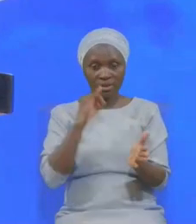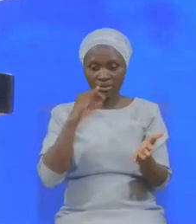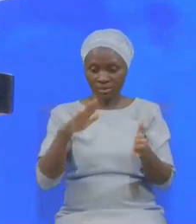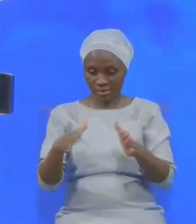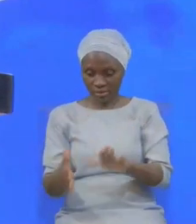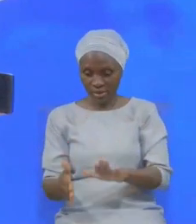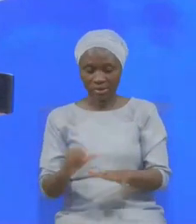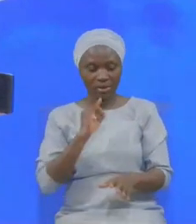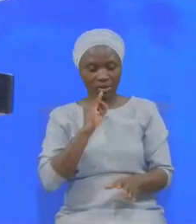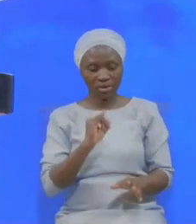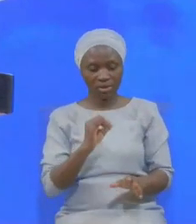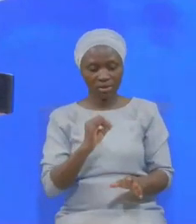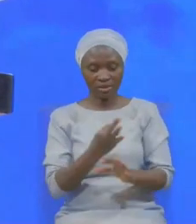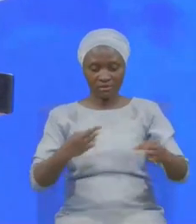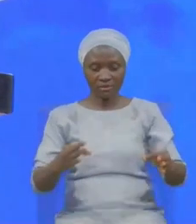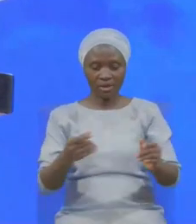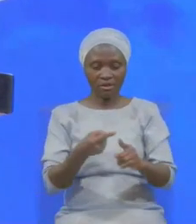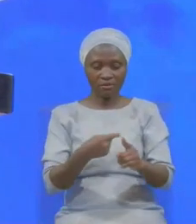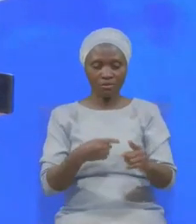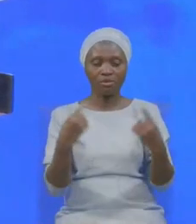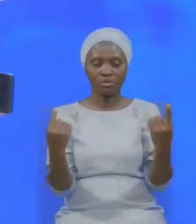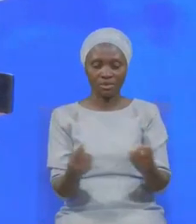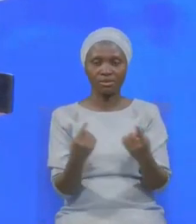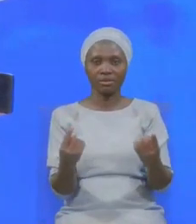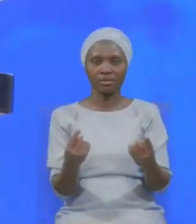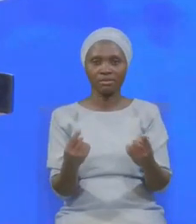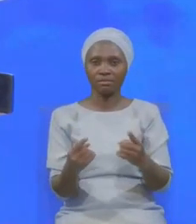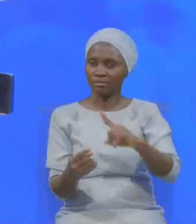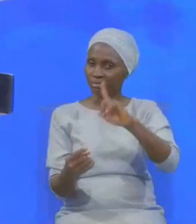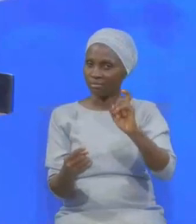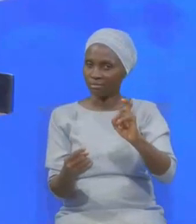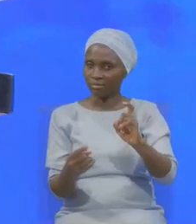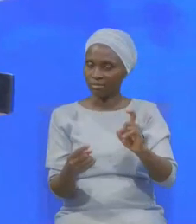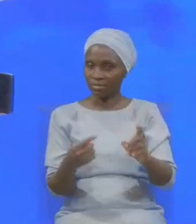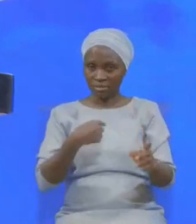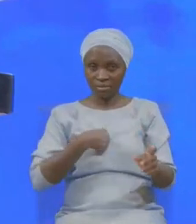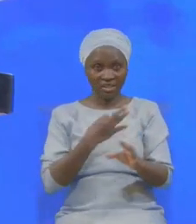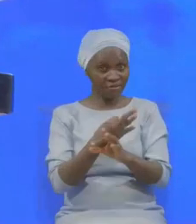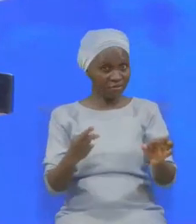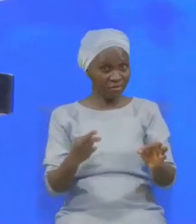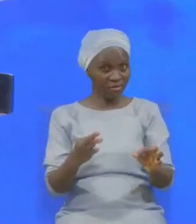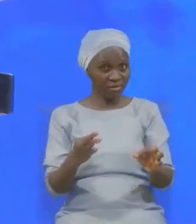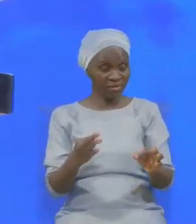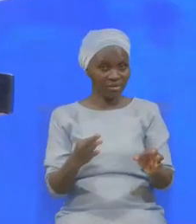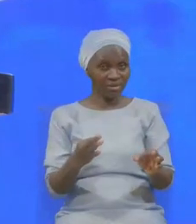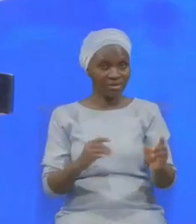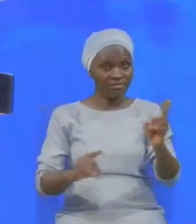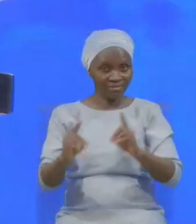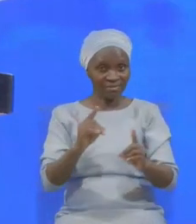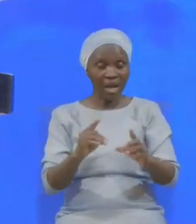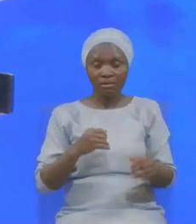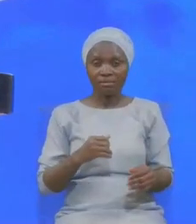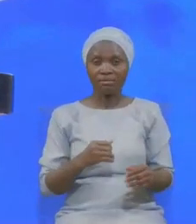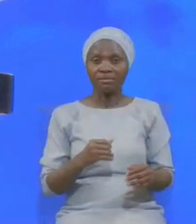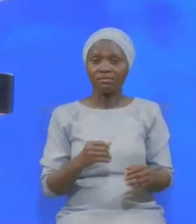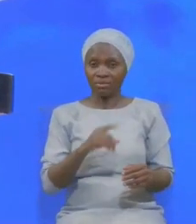Car celui qui est mort est libre du péché. Suis-je libre ce soir? Je parle de vous. Suis-je libre ce